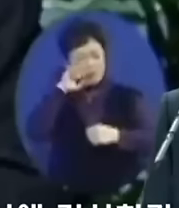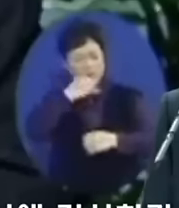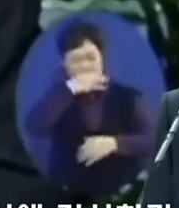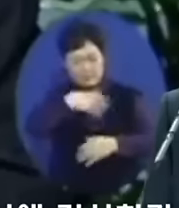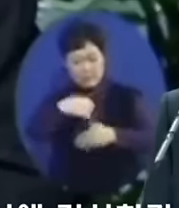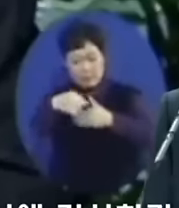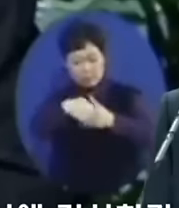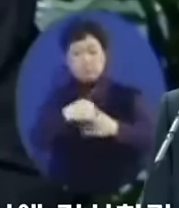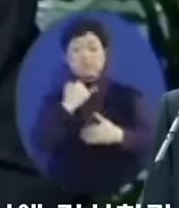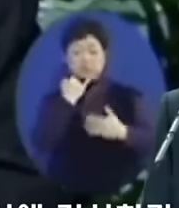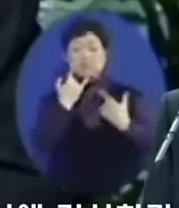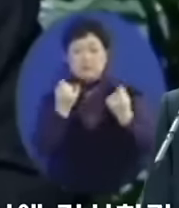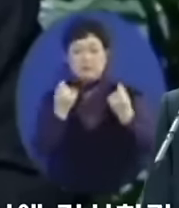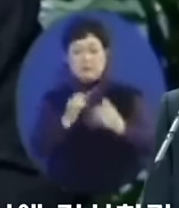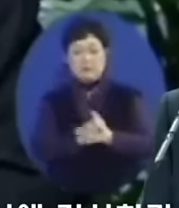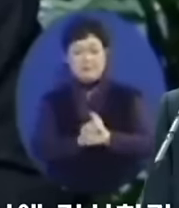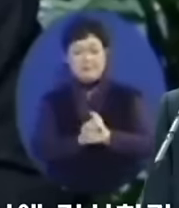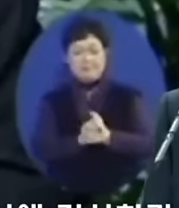보기에는 맑았습니다.